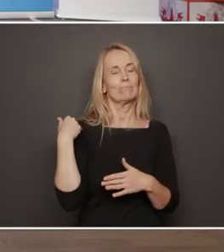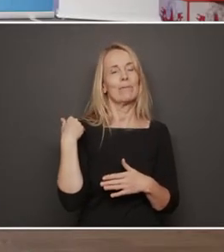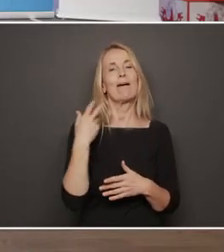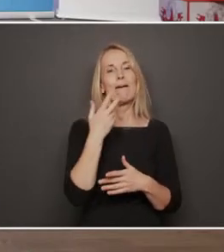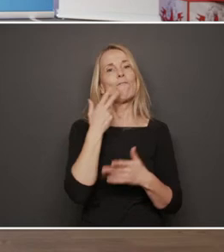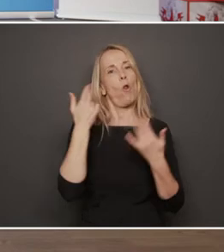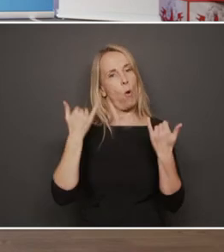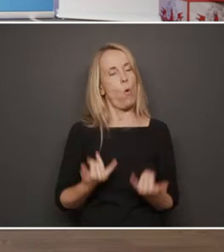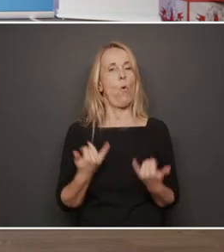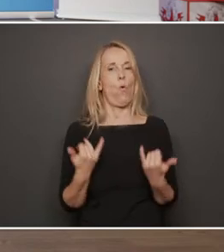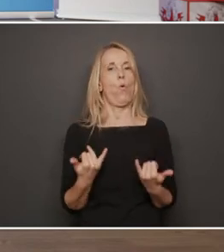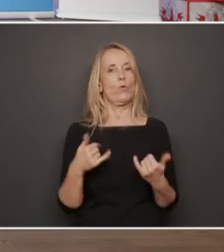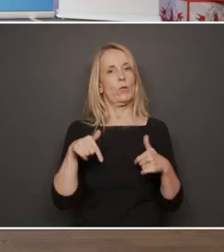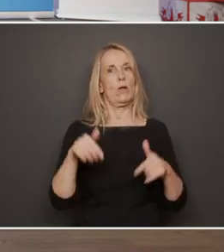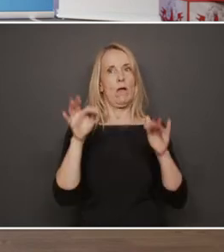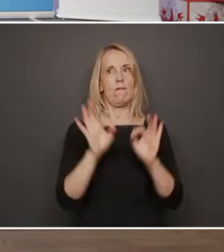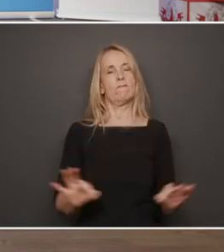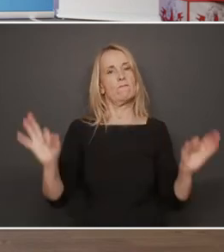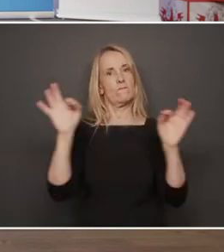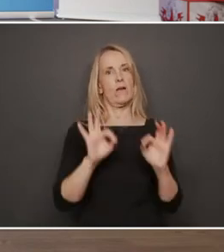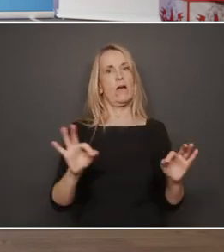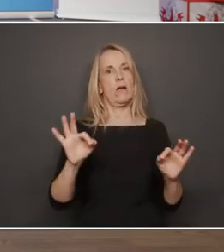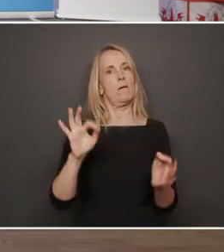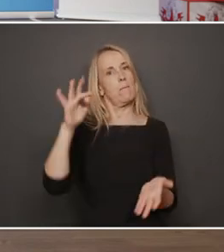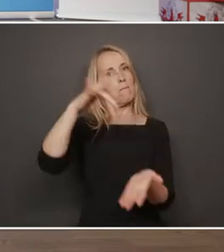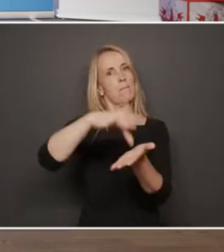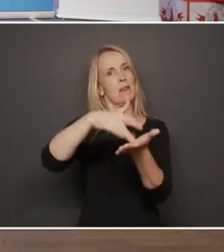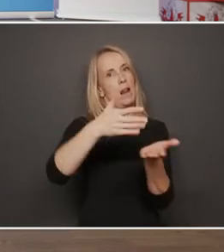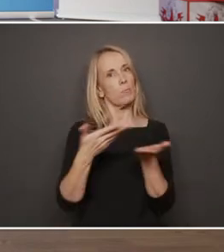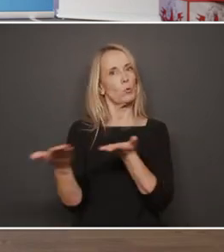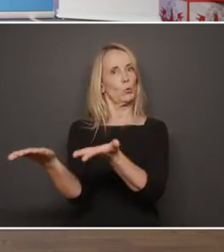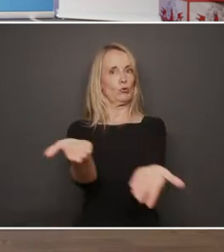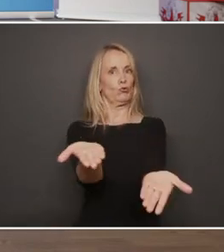wir heute bei dieser Feier in den Mittelpunkt stellen.